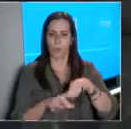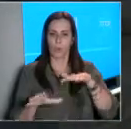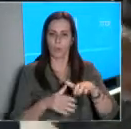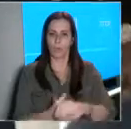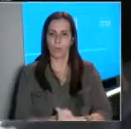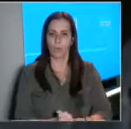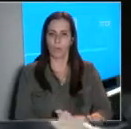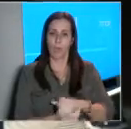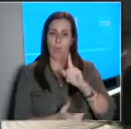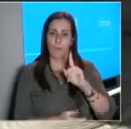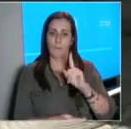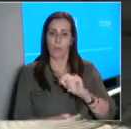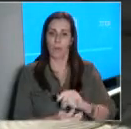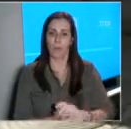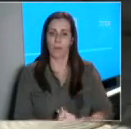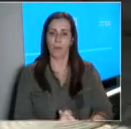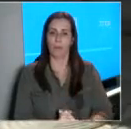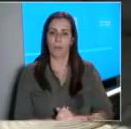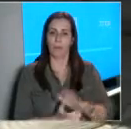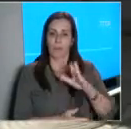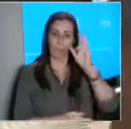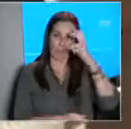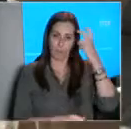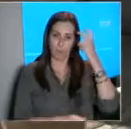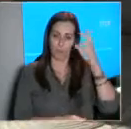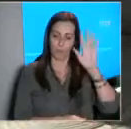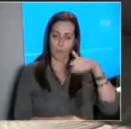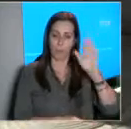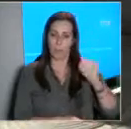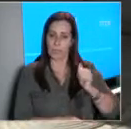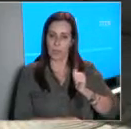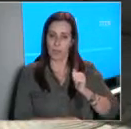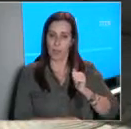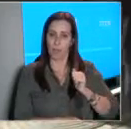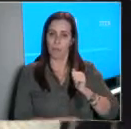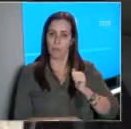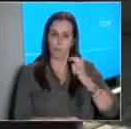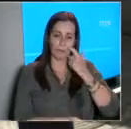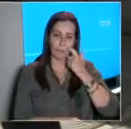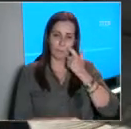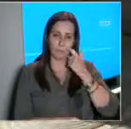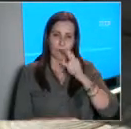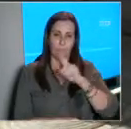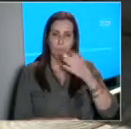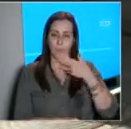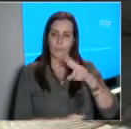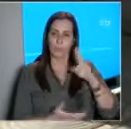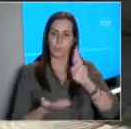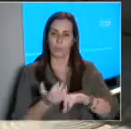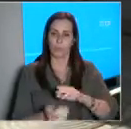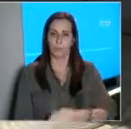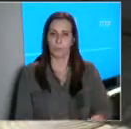ממשלה, אבל יחד עם זה, גם לערבים שמשרתים בצה"ל והם לא יהודים, יש